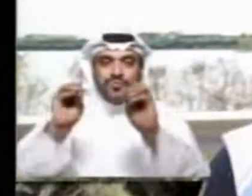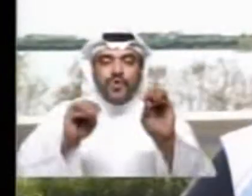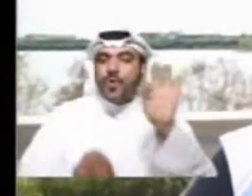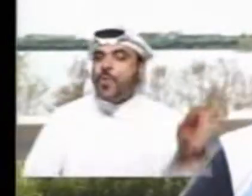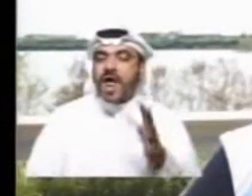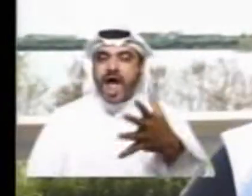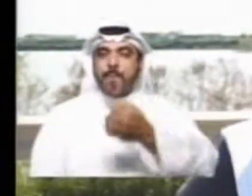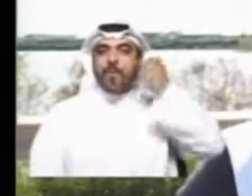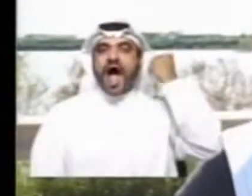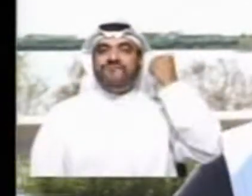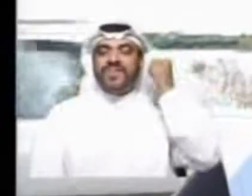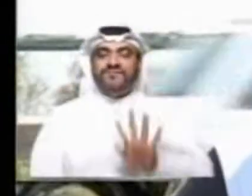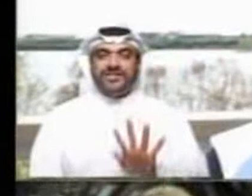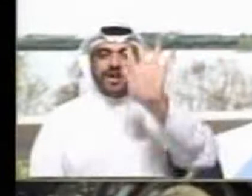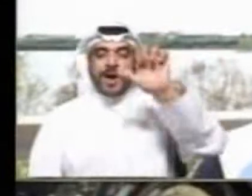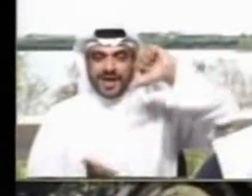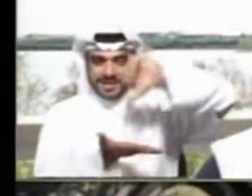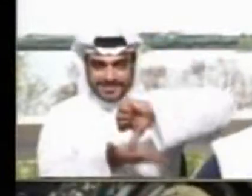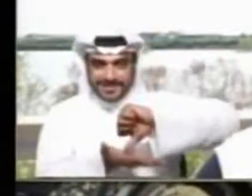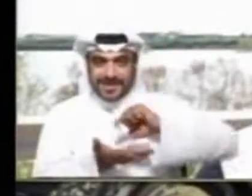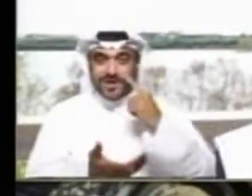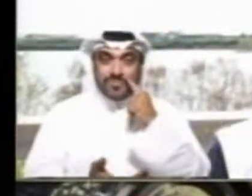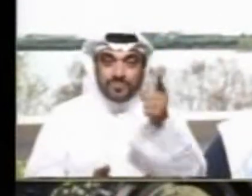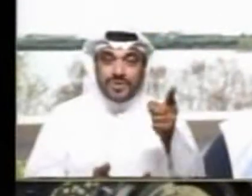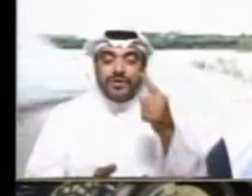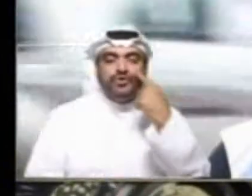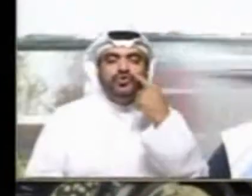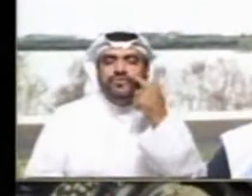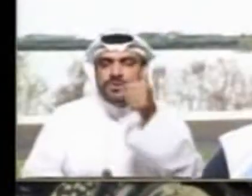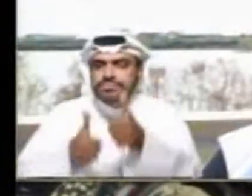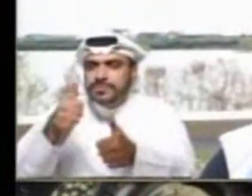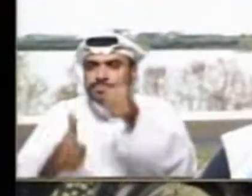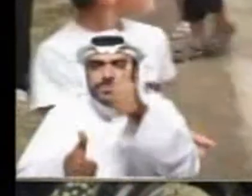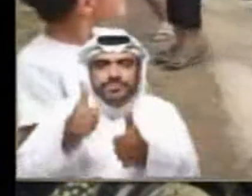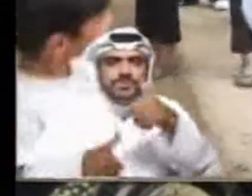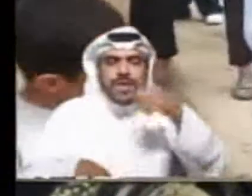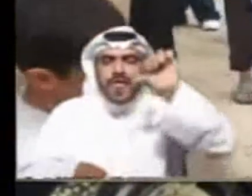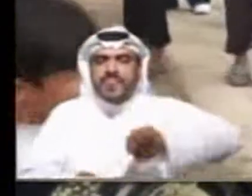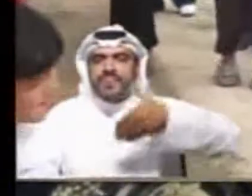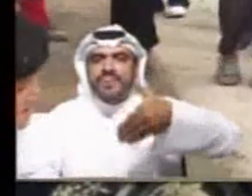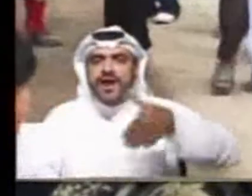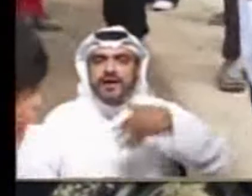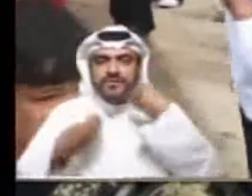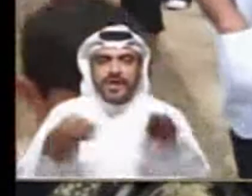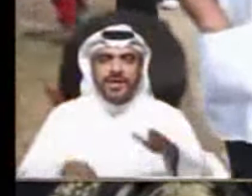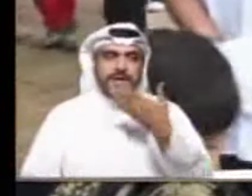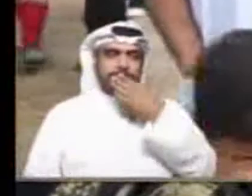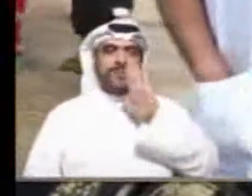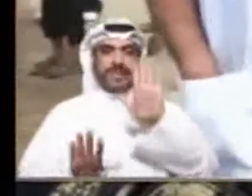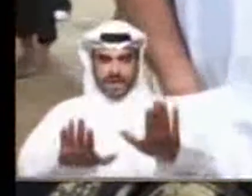محافظة غولستان، وقمنا أيضا بتغييم الأضرار، ولله الحمد هناك تحسن في